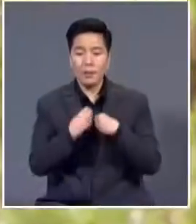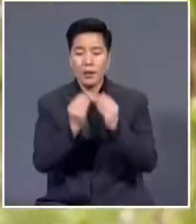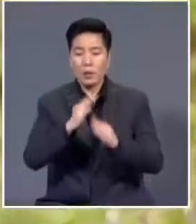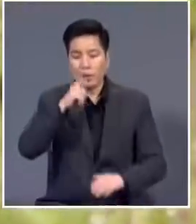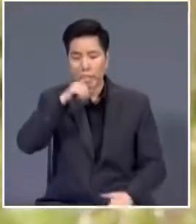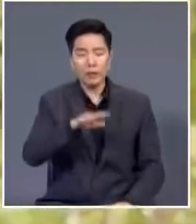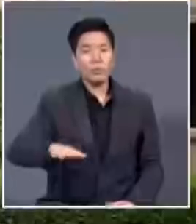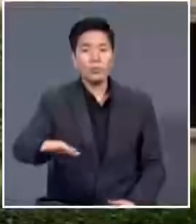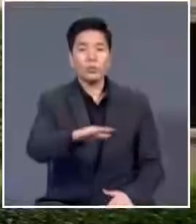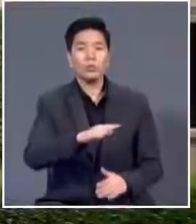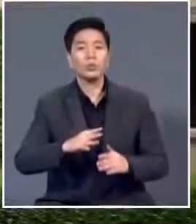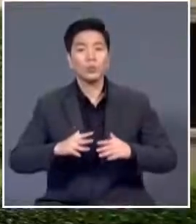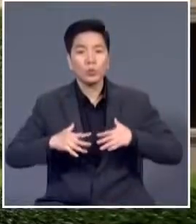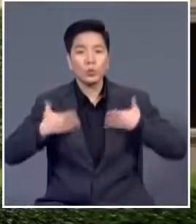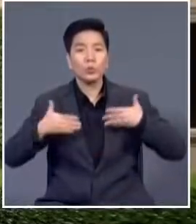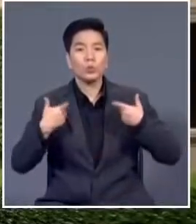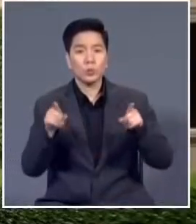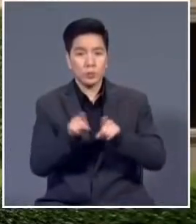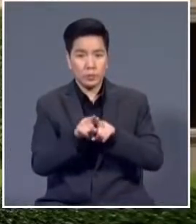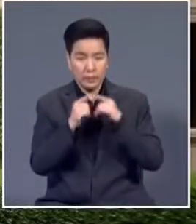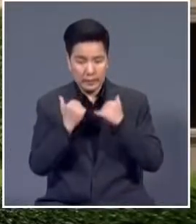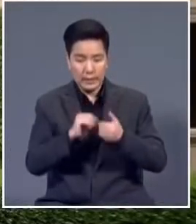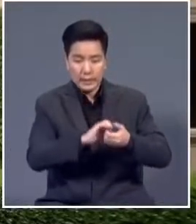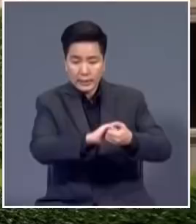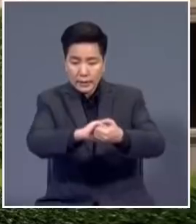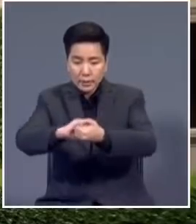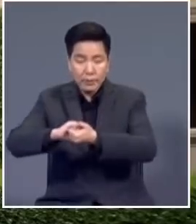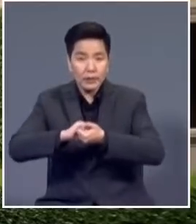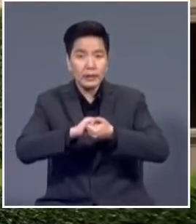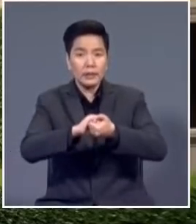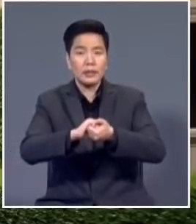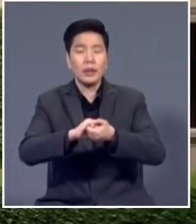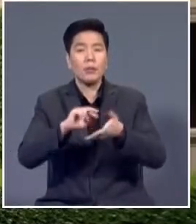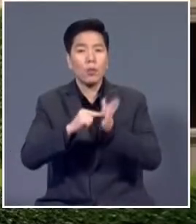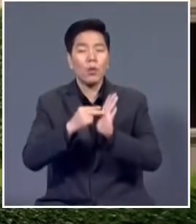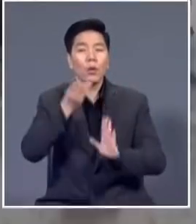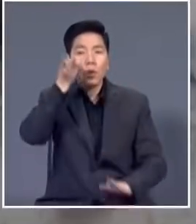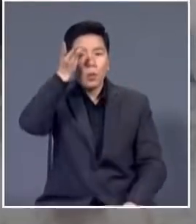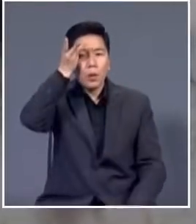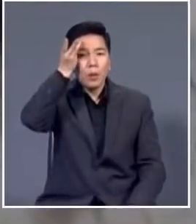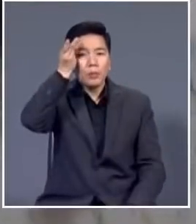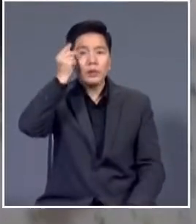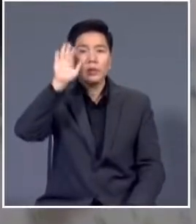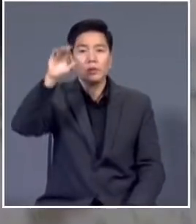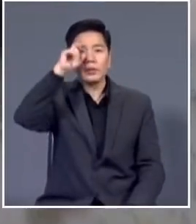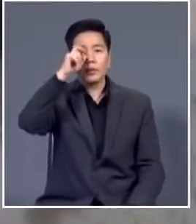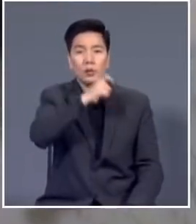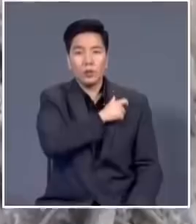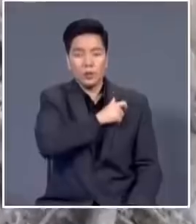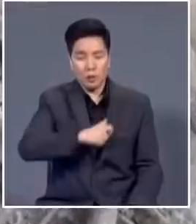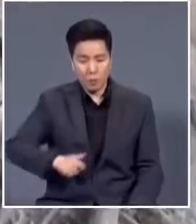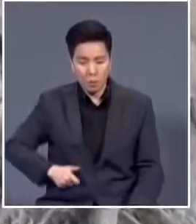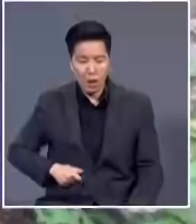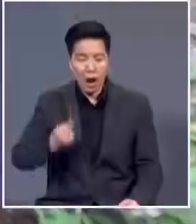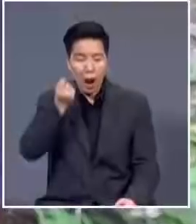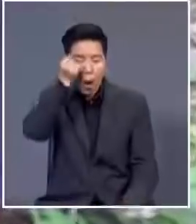ต่อไปนะครับสำหรับการสร้างความสามัคคีปรองดองนั้นก็จะต้องน้อมนำศาสตร์พระราชาโดยการเข้าใจเข้าถึงและพัฒนาเ